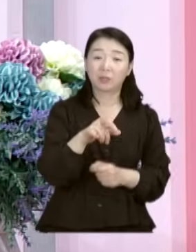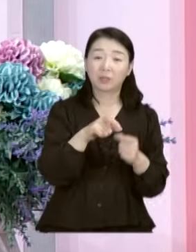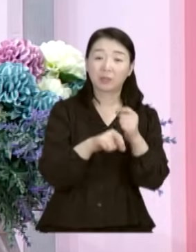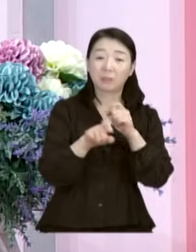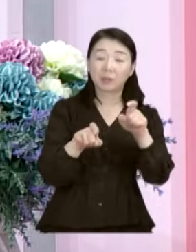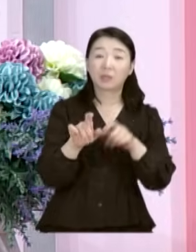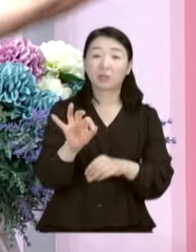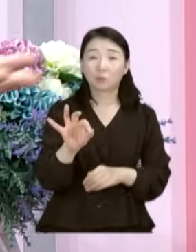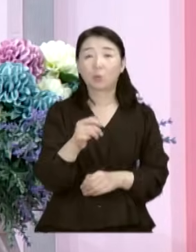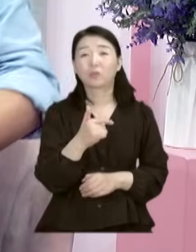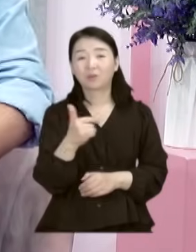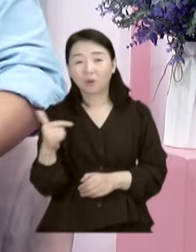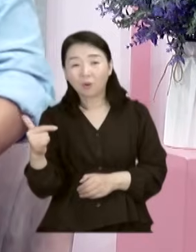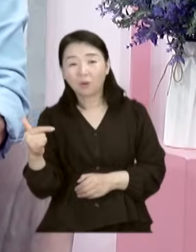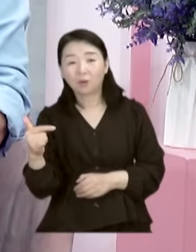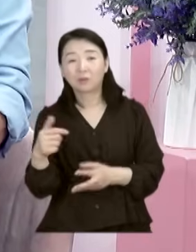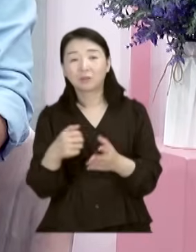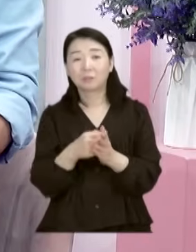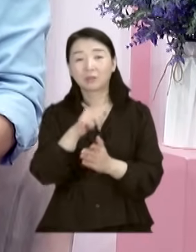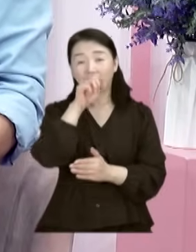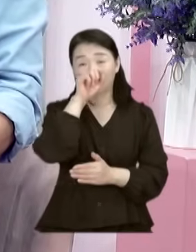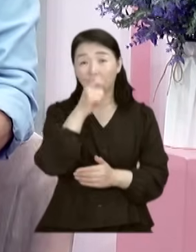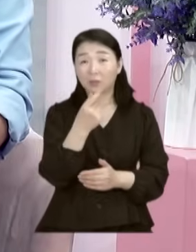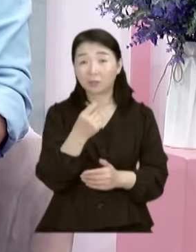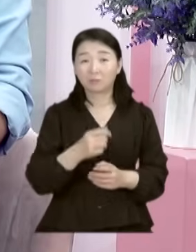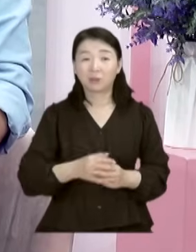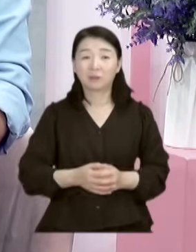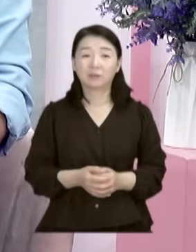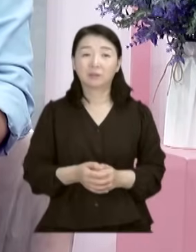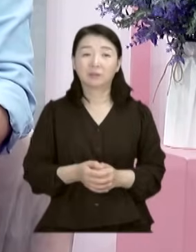가맹이행비 훨씬 더 크니까 좋아하세요